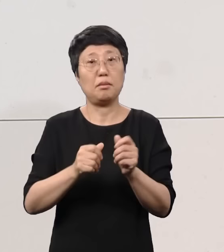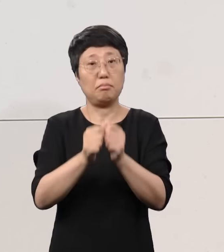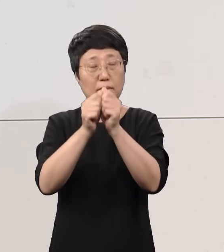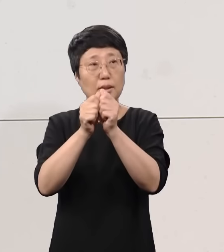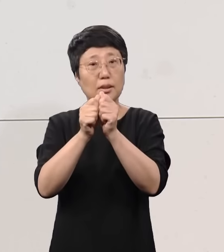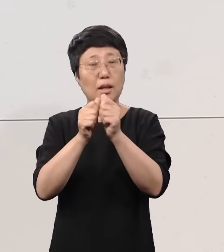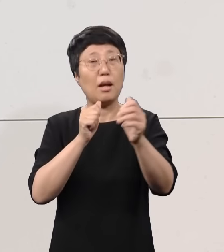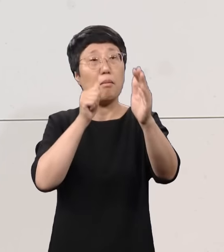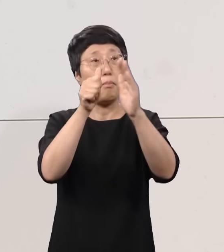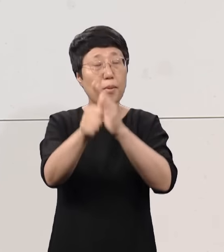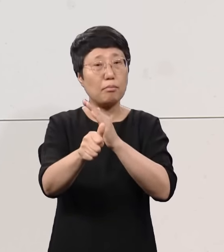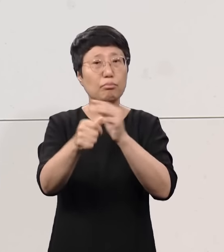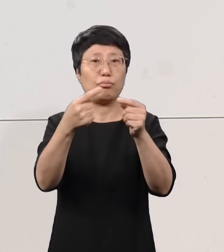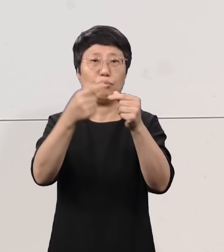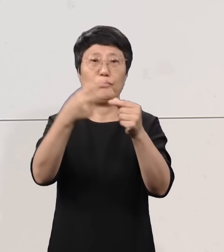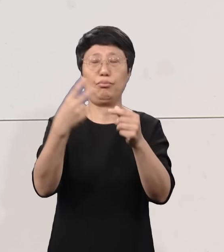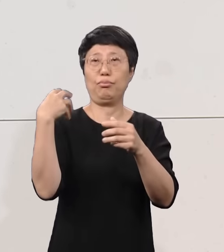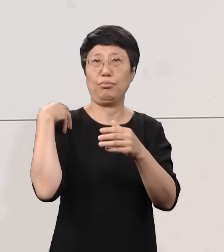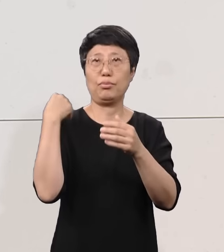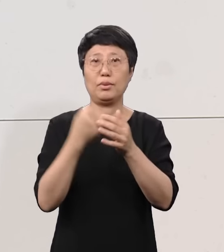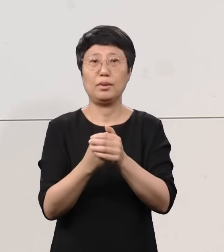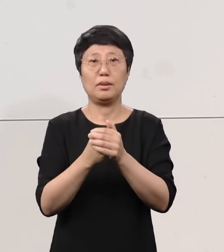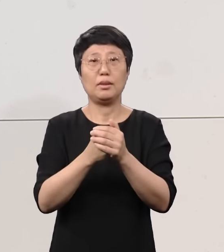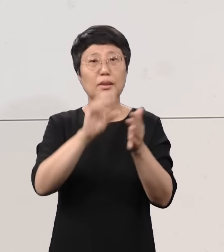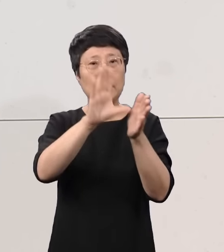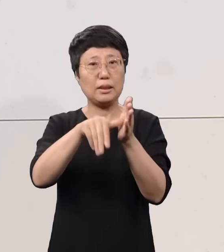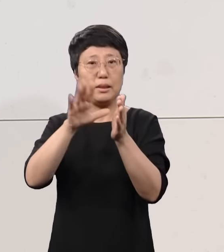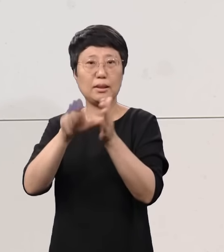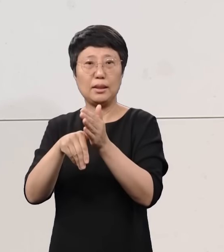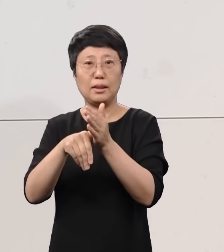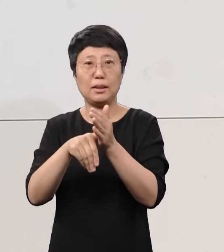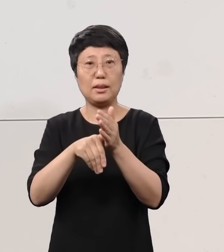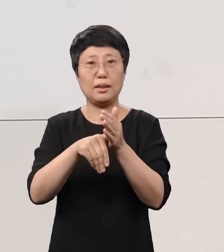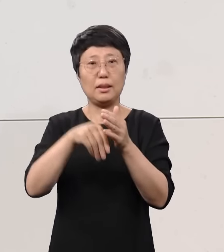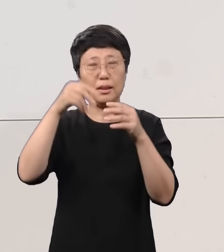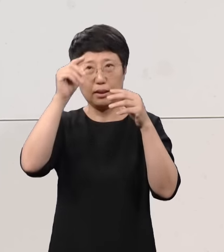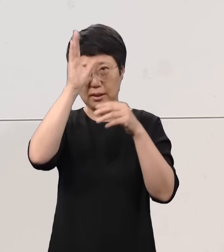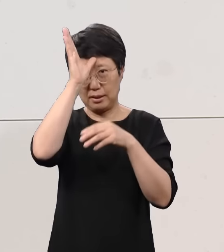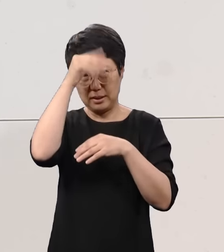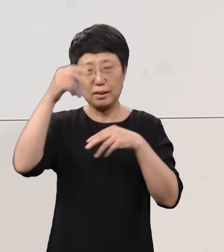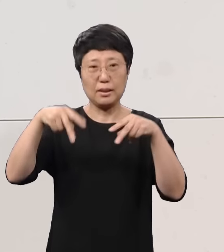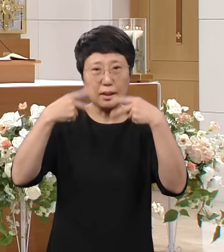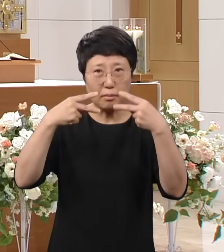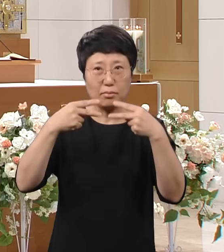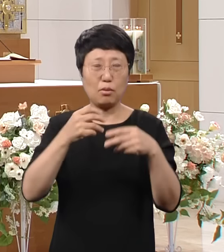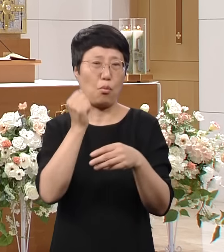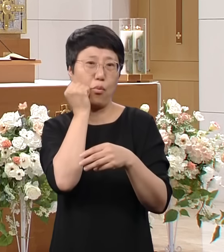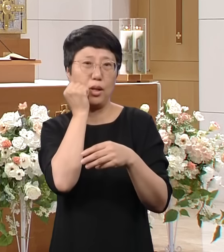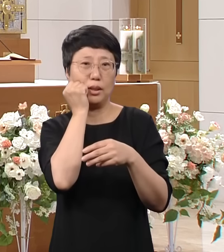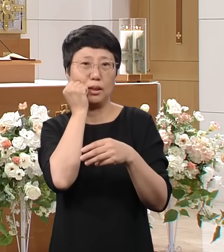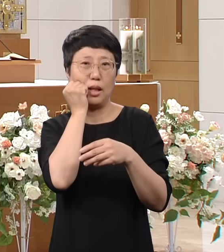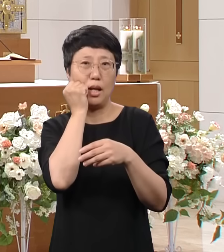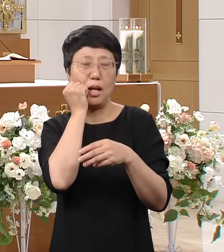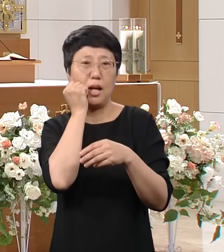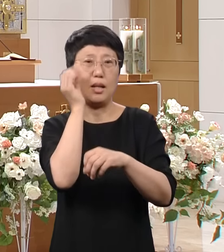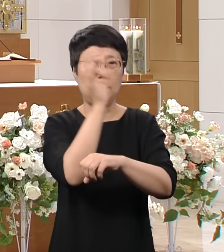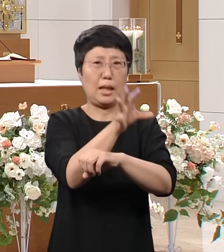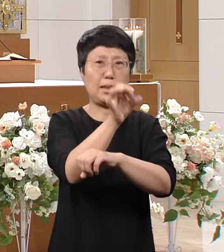가자를 사들고 갑니다 400명 분을 간식을 사들고 갑니다